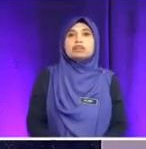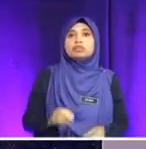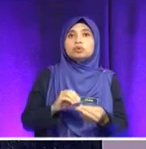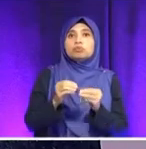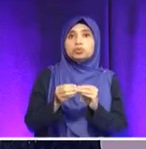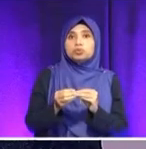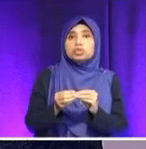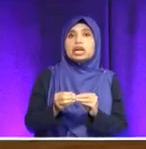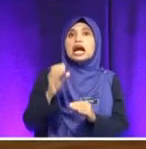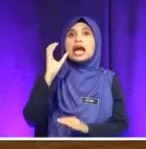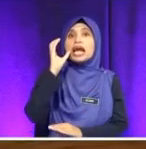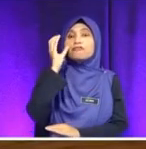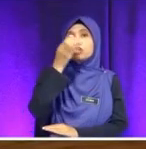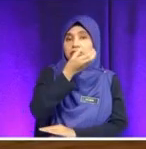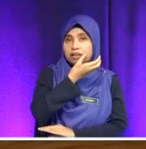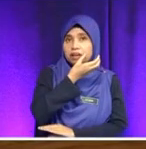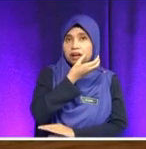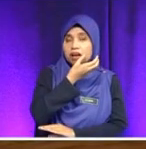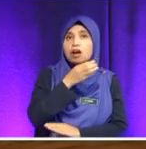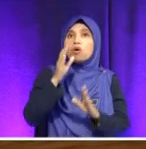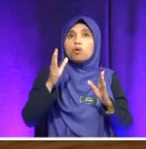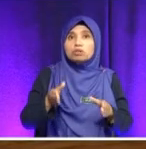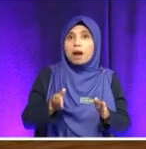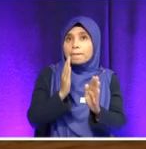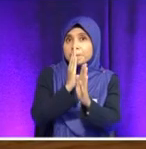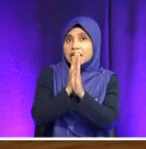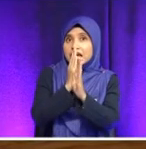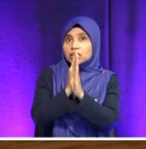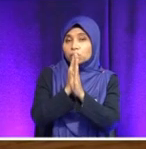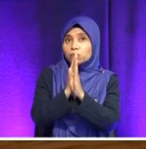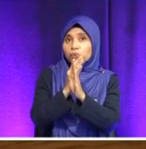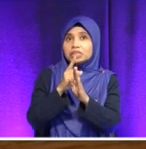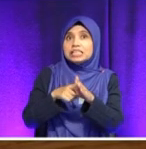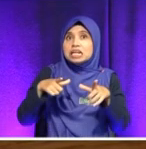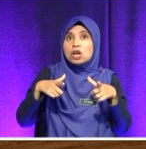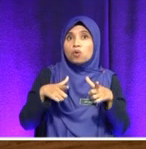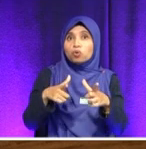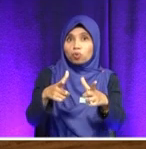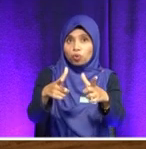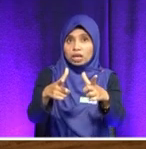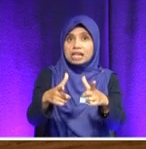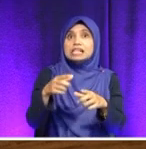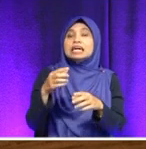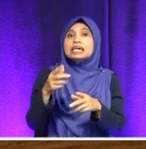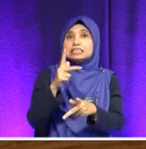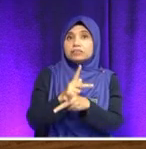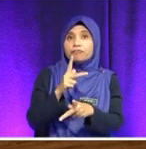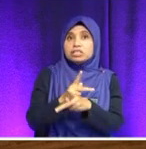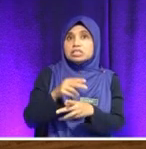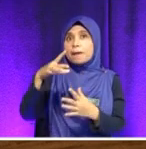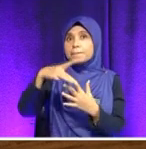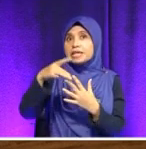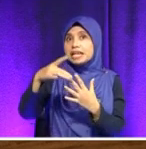perkhidmatan cafeteria, pelanggan selalunya akan beratur di lorong servis, beratur di lorong servis dan memilih makanan.